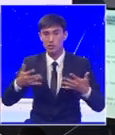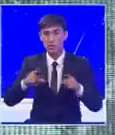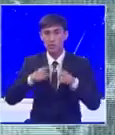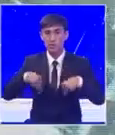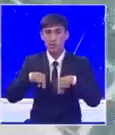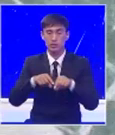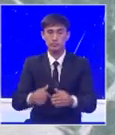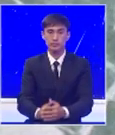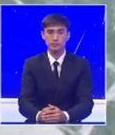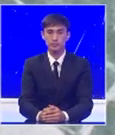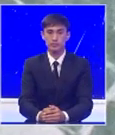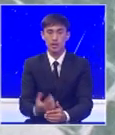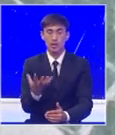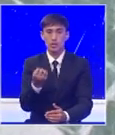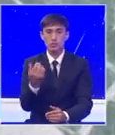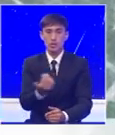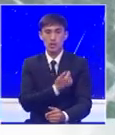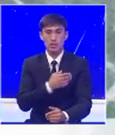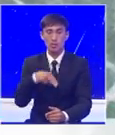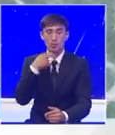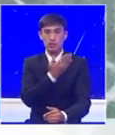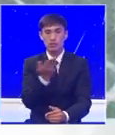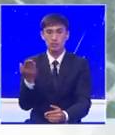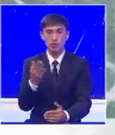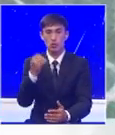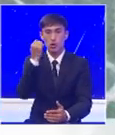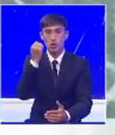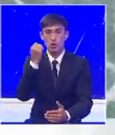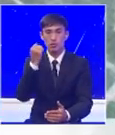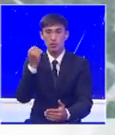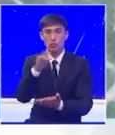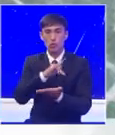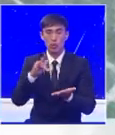объекты. Наряду с этим я хотел бы обратить ваше внимание, что старая часть города